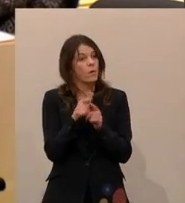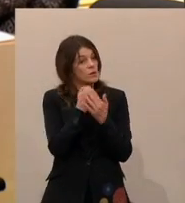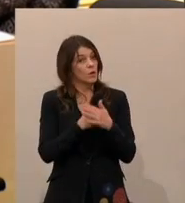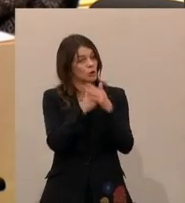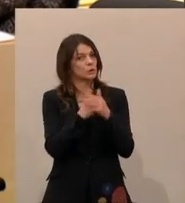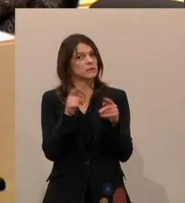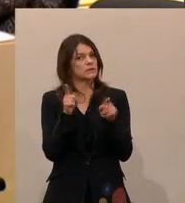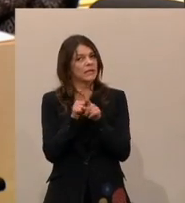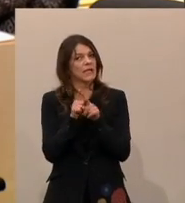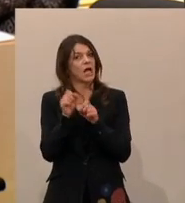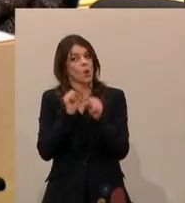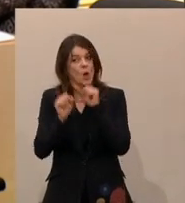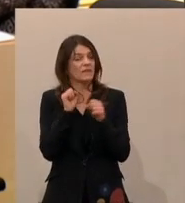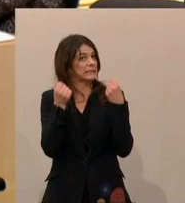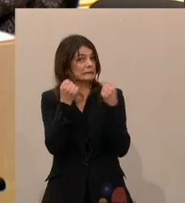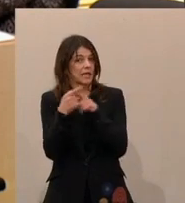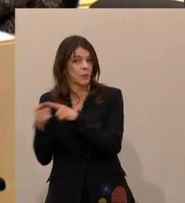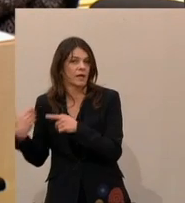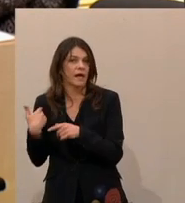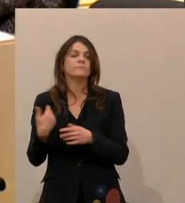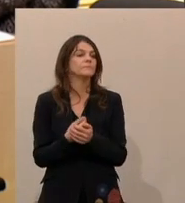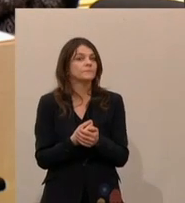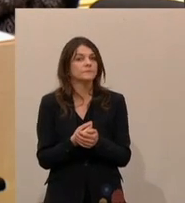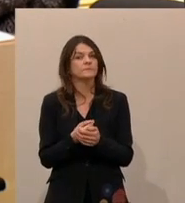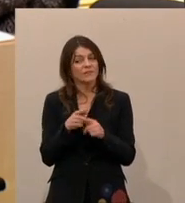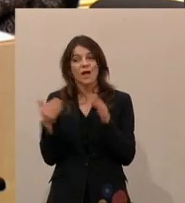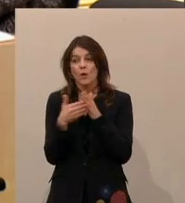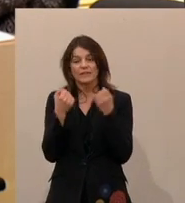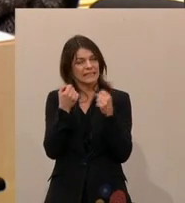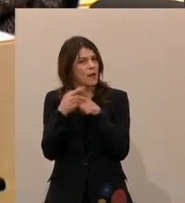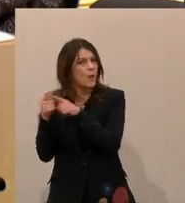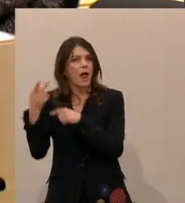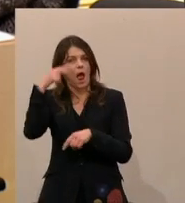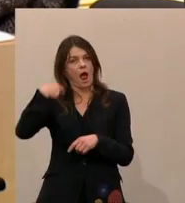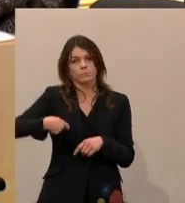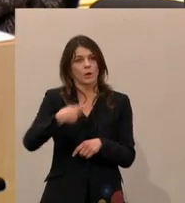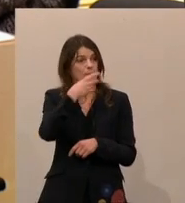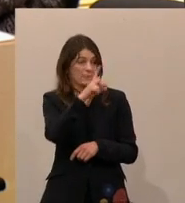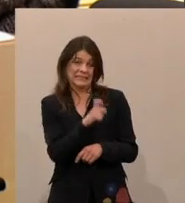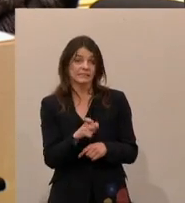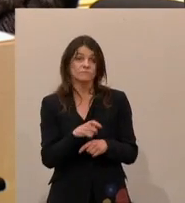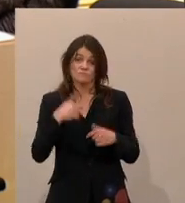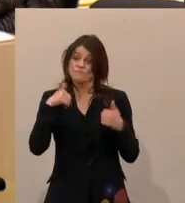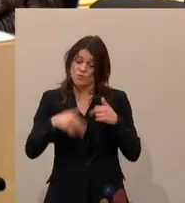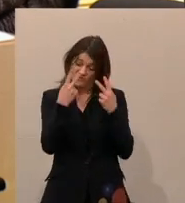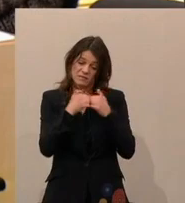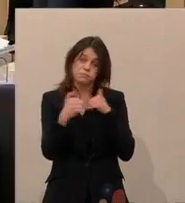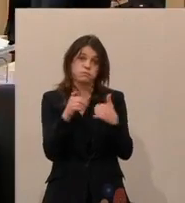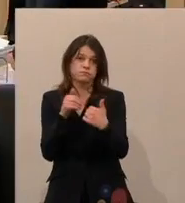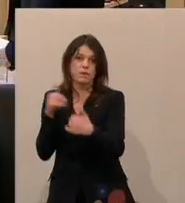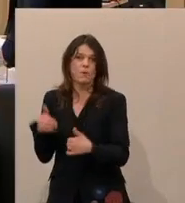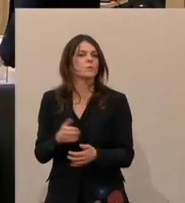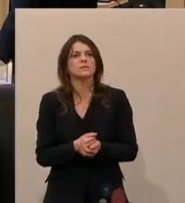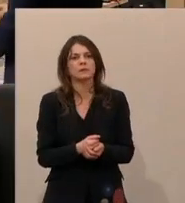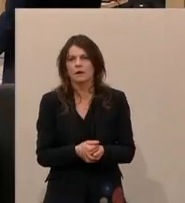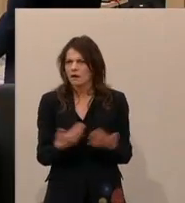zur Schließung einer notwendigen Sicherheitslücke, zur notwendigen Schließung einer Sicherheitslücke, Herr Abgeordneter Pilz. Und was wird